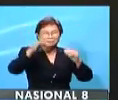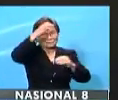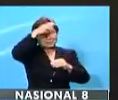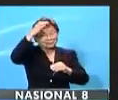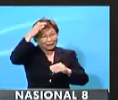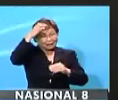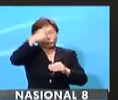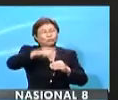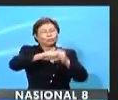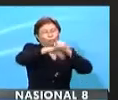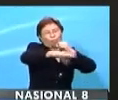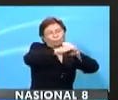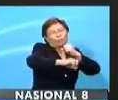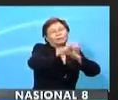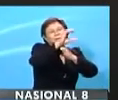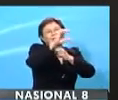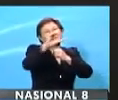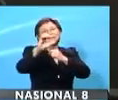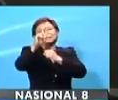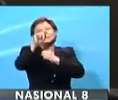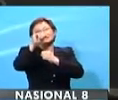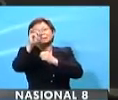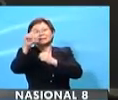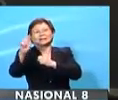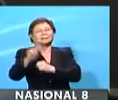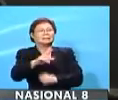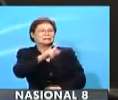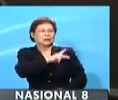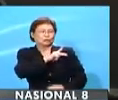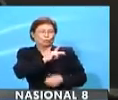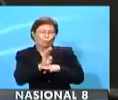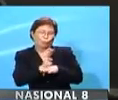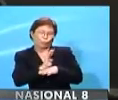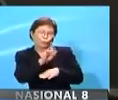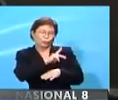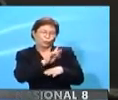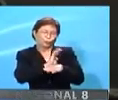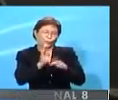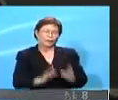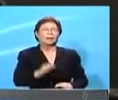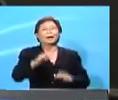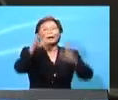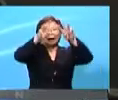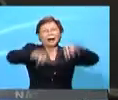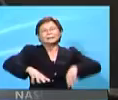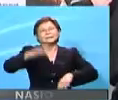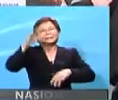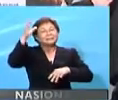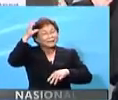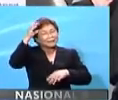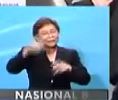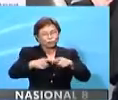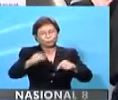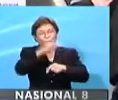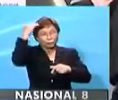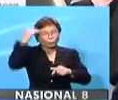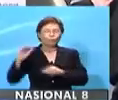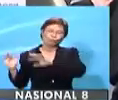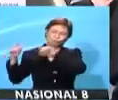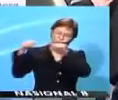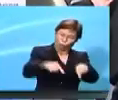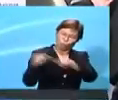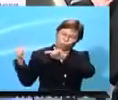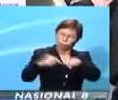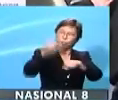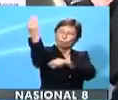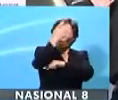perdagangan antarabangsa CCPIT. Ketua-ketua perniagaan dari ASEAN, China, Jepun dan Korea menghadiri forum itu yang